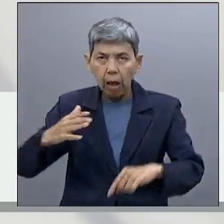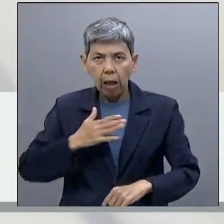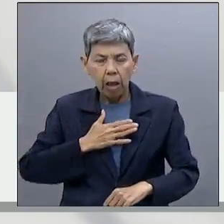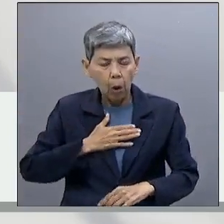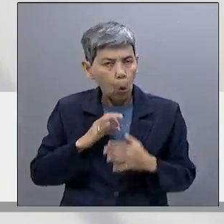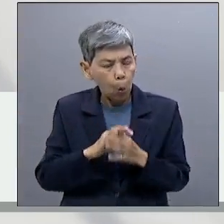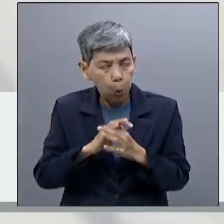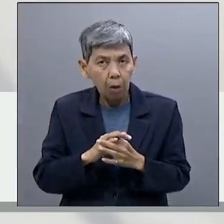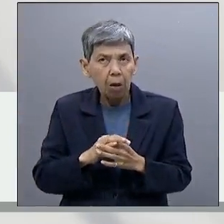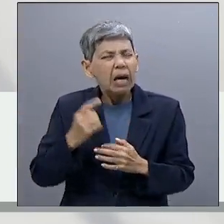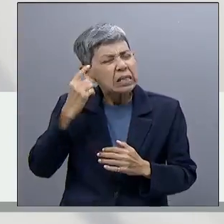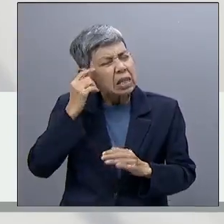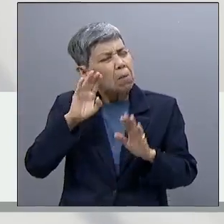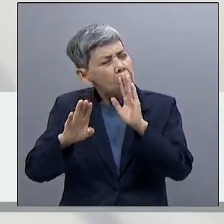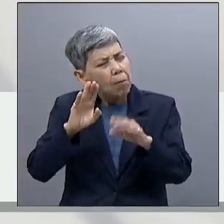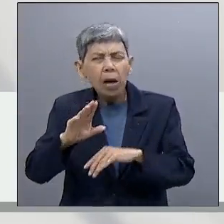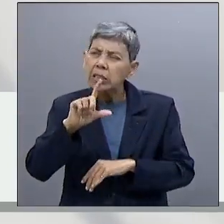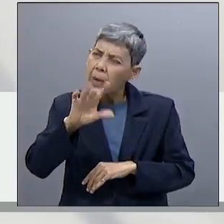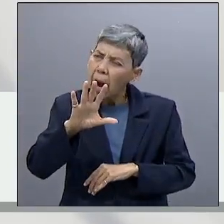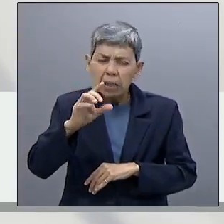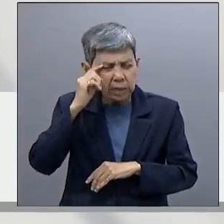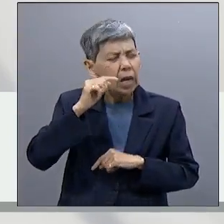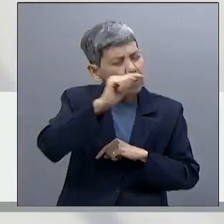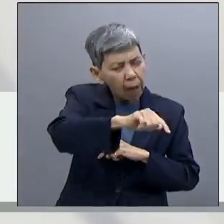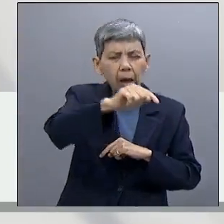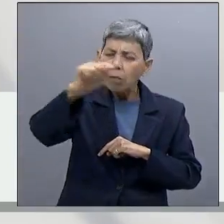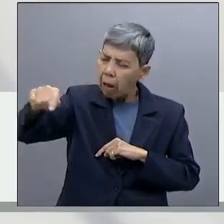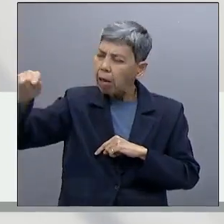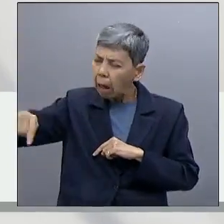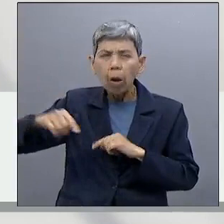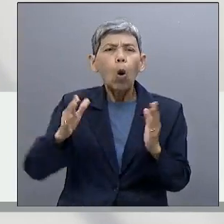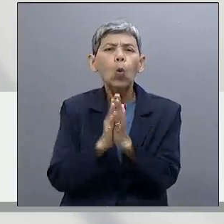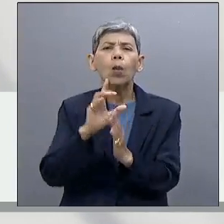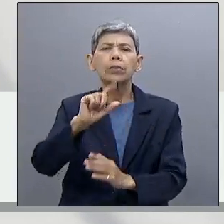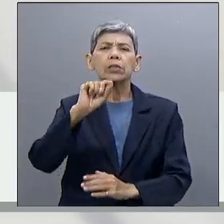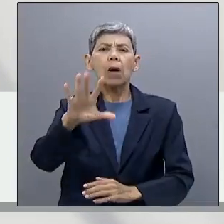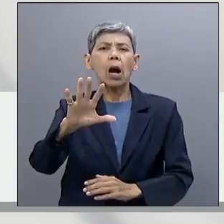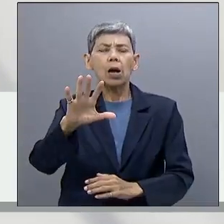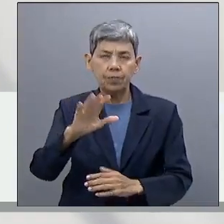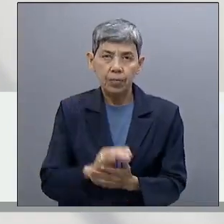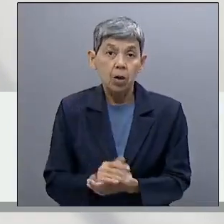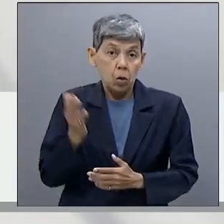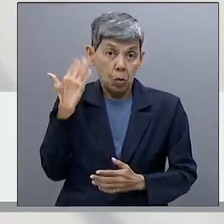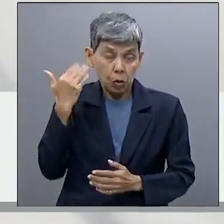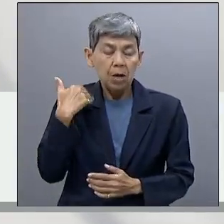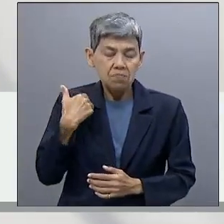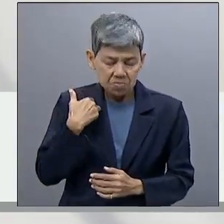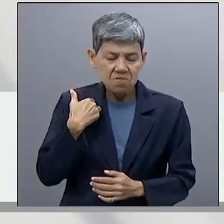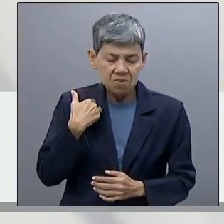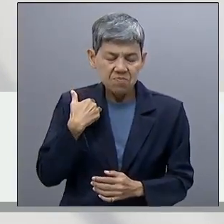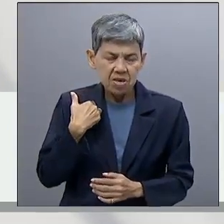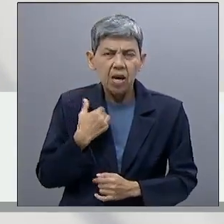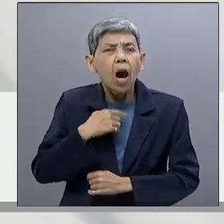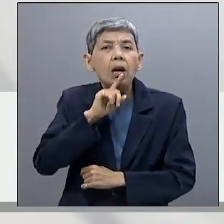ประมูลว่าประมาณประเมินว่าก็คงประมาณนั้น ประมาณนั้นทีนี้ค่ะก่อนหน้านี้เนี่ยเราก็มีคำตอบมีคำถ